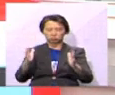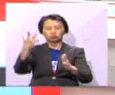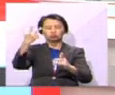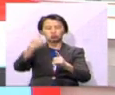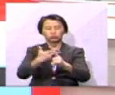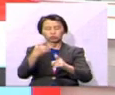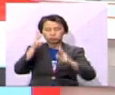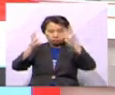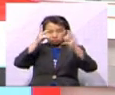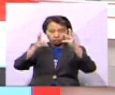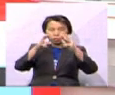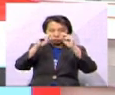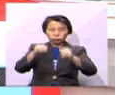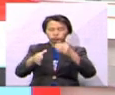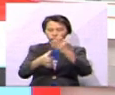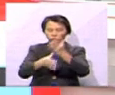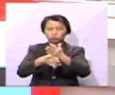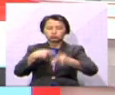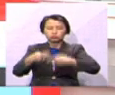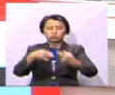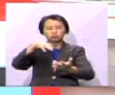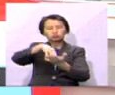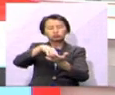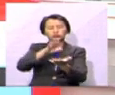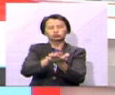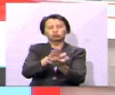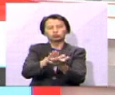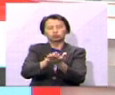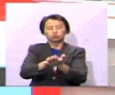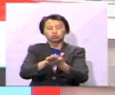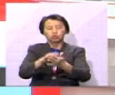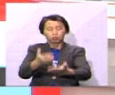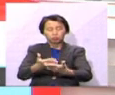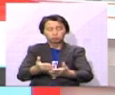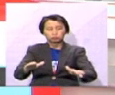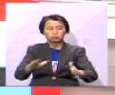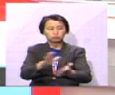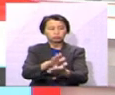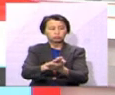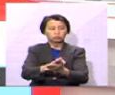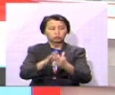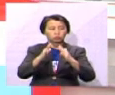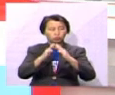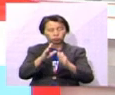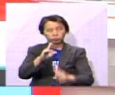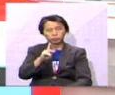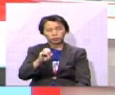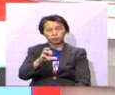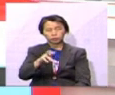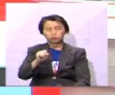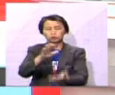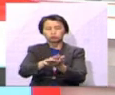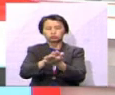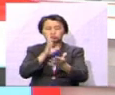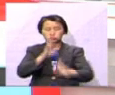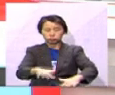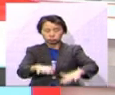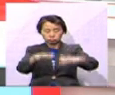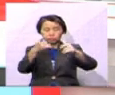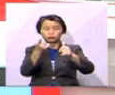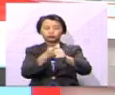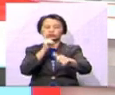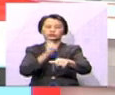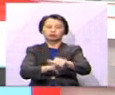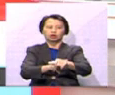bulan dikhuatiri boleh mengganggu proses pengajaran dan pembelajaran Sekolah Kebangsaan SK Rumah Keseng. Sekolah itu dilanda banjir kali